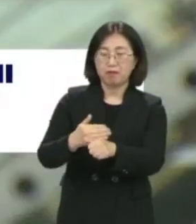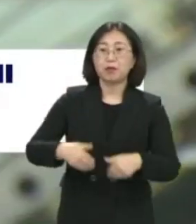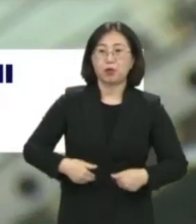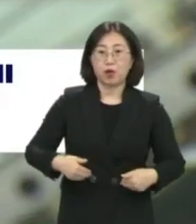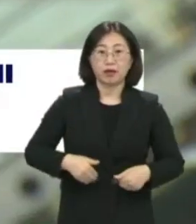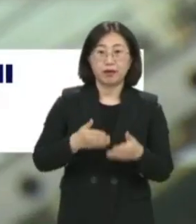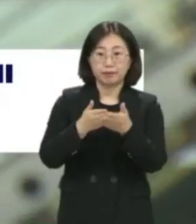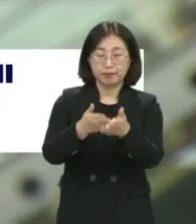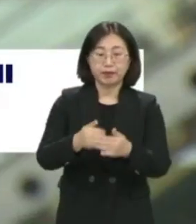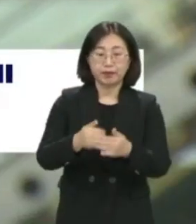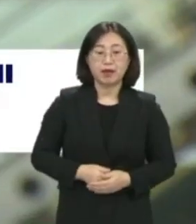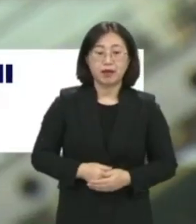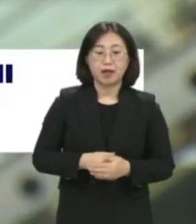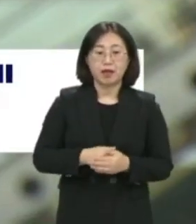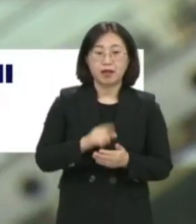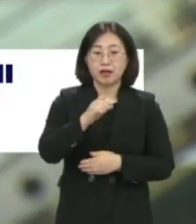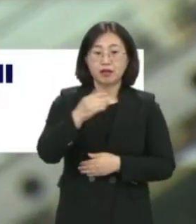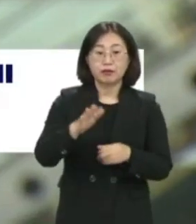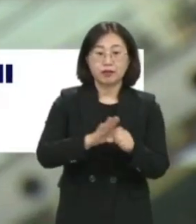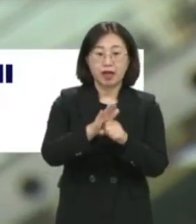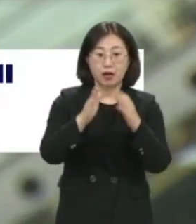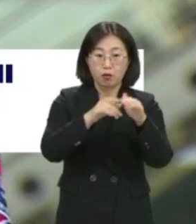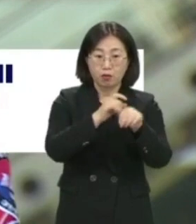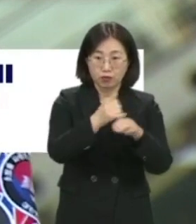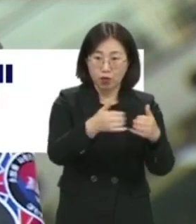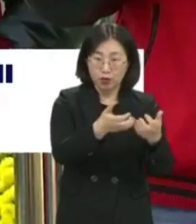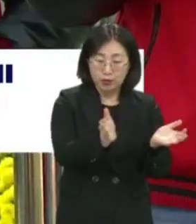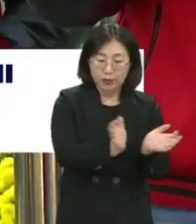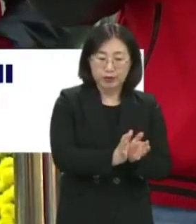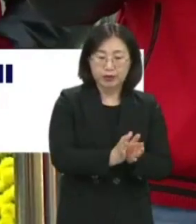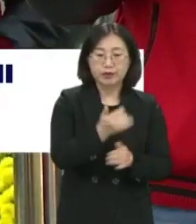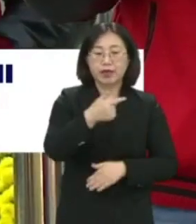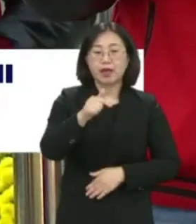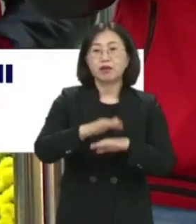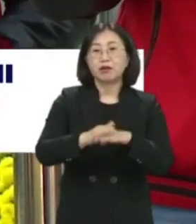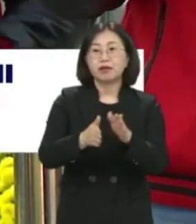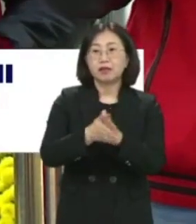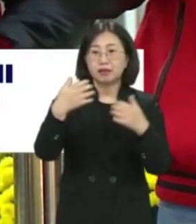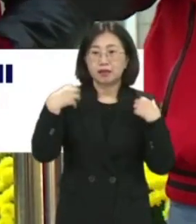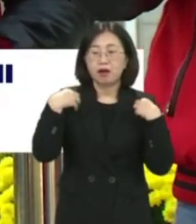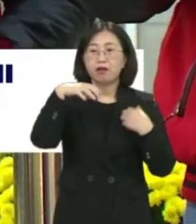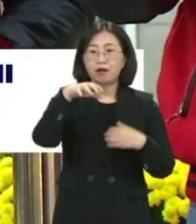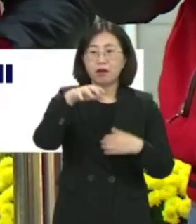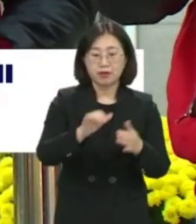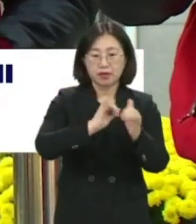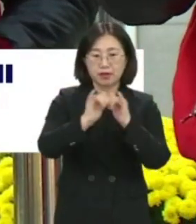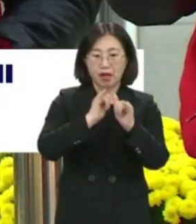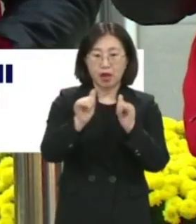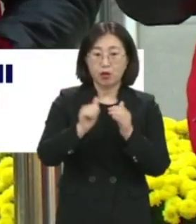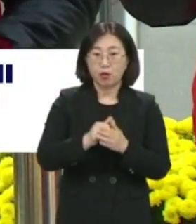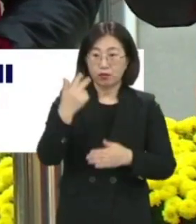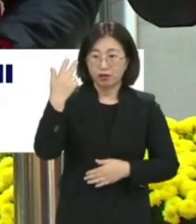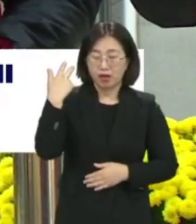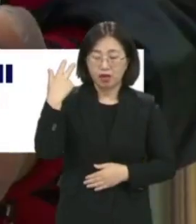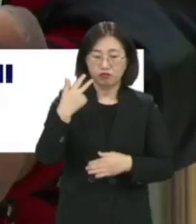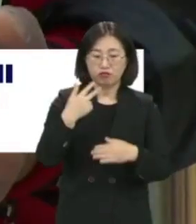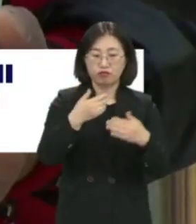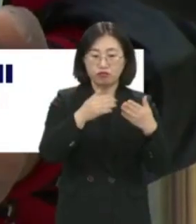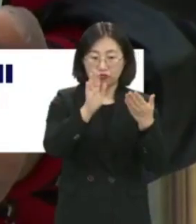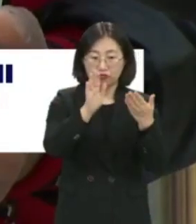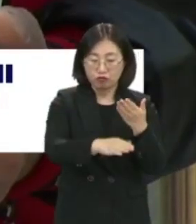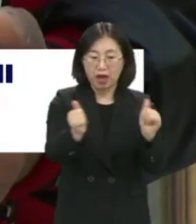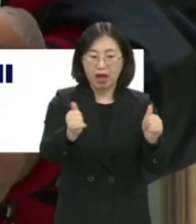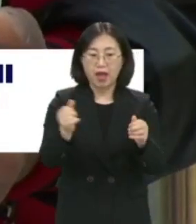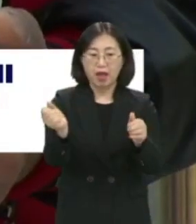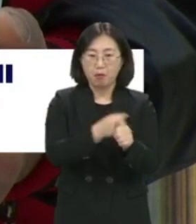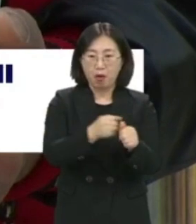나왔습니다 소방을 사랑하는 공무원 노동조합은 대전시청 앞에서 기자 회견을 열고 지난주 후배에게 폭과 폭행을 했다는